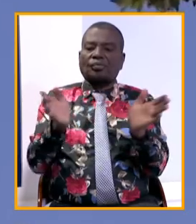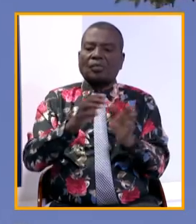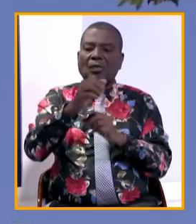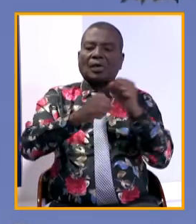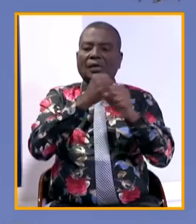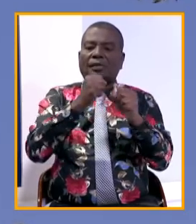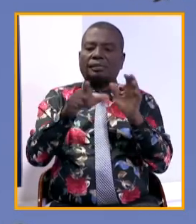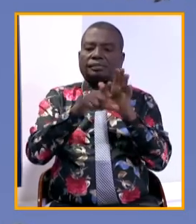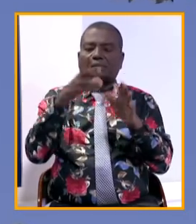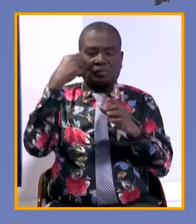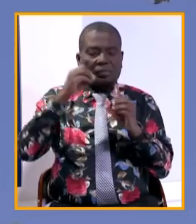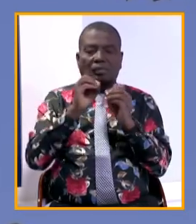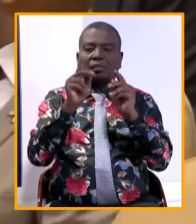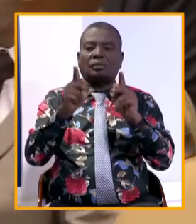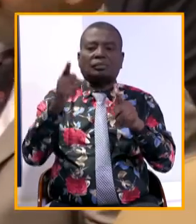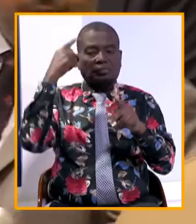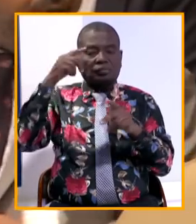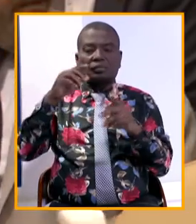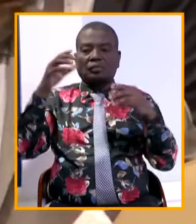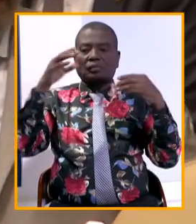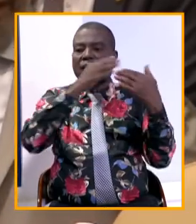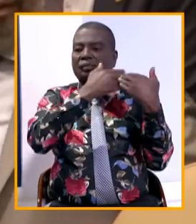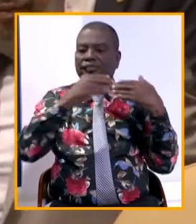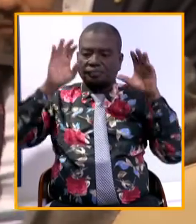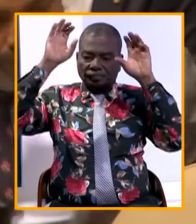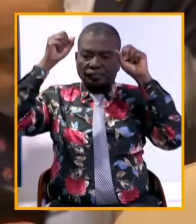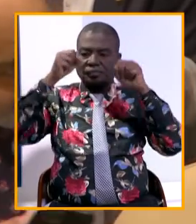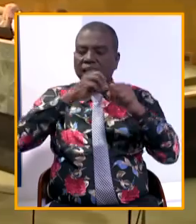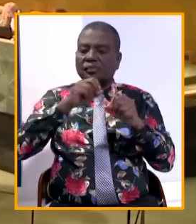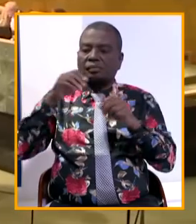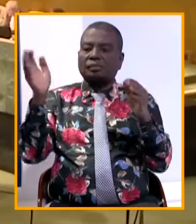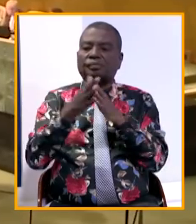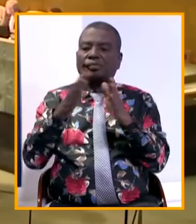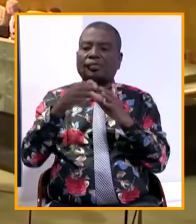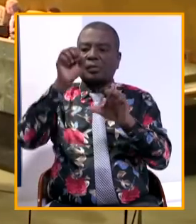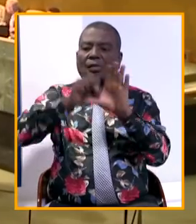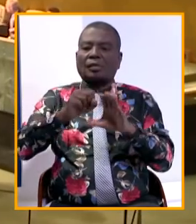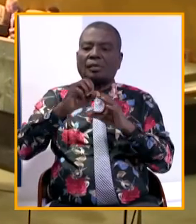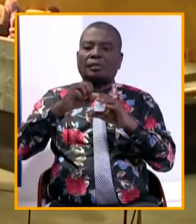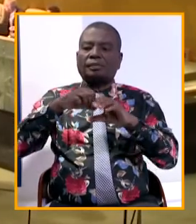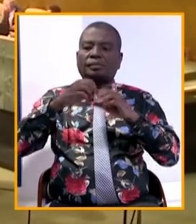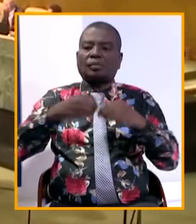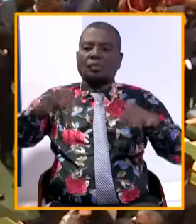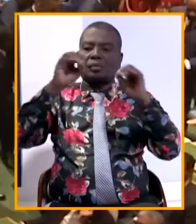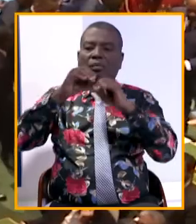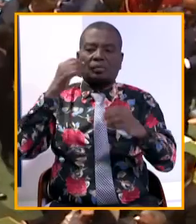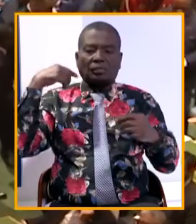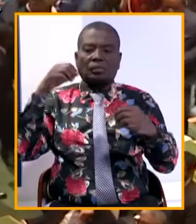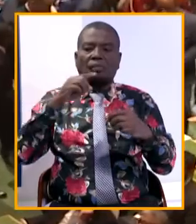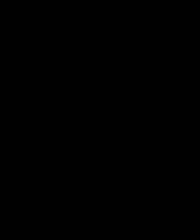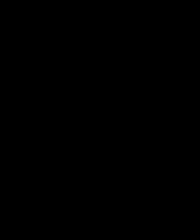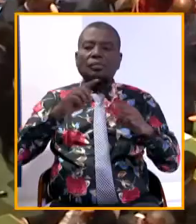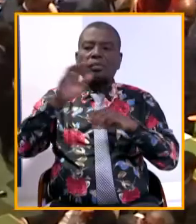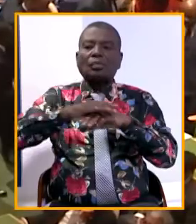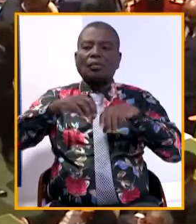est l'occasion pour les chefs d'État et de gouvernement de se réunir au siège de l'organisation afin de débattre sur la